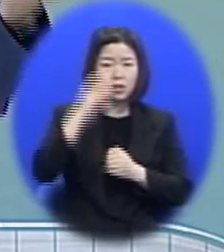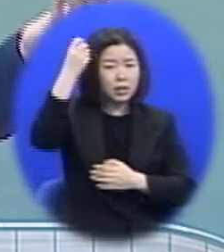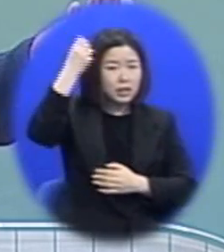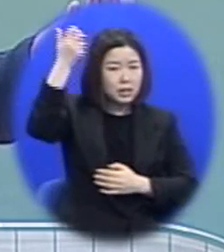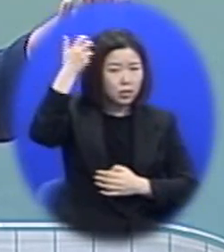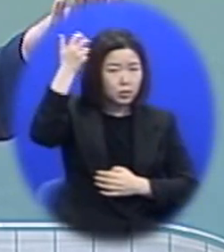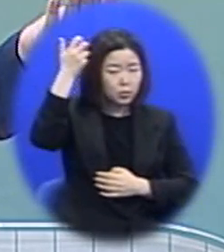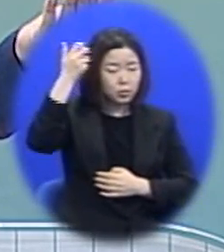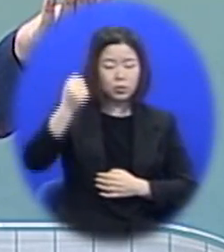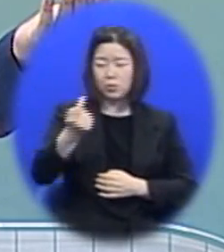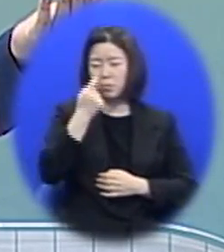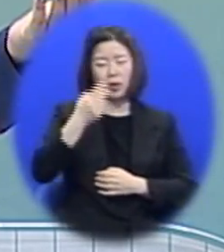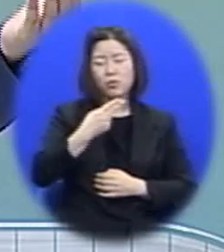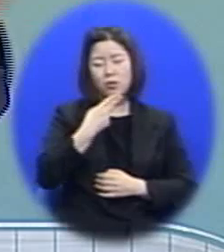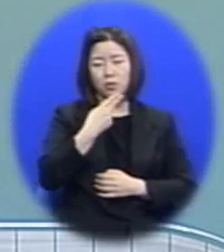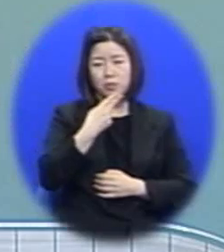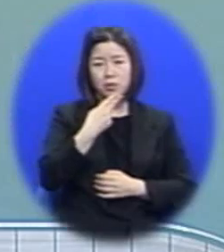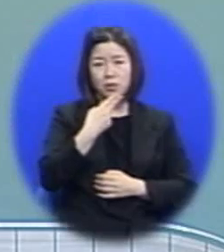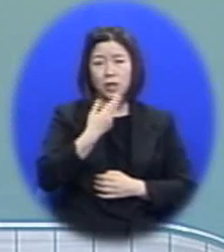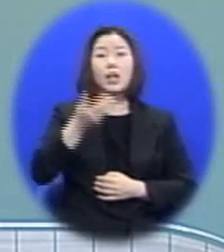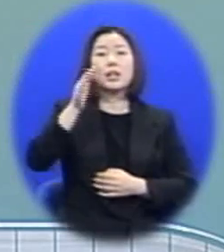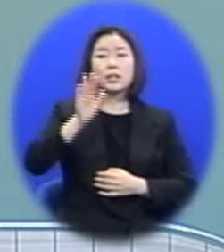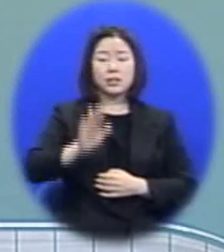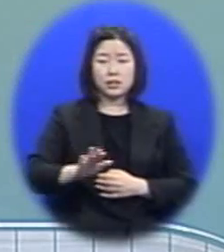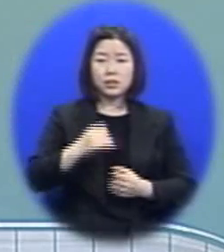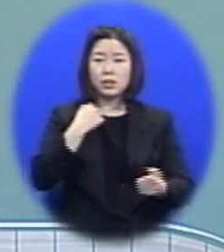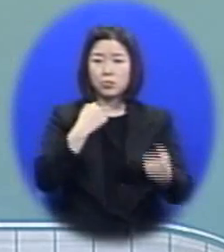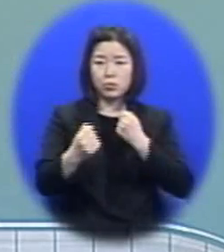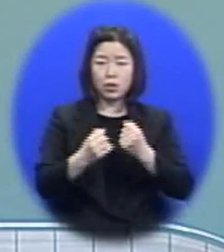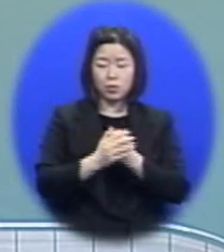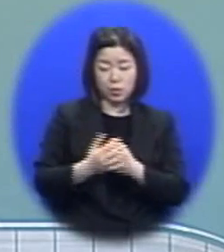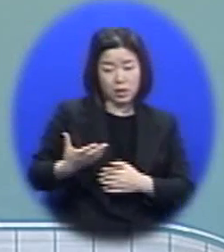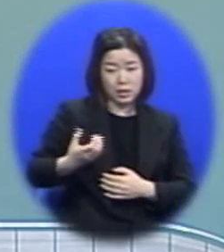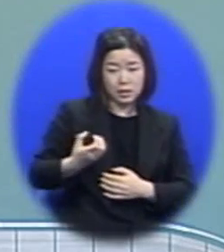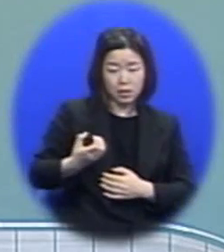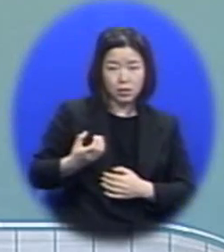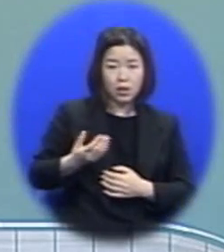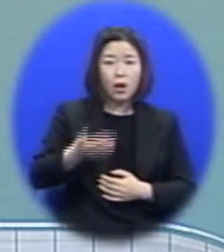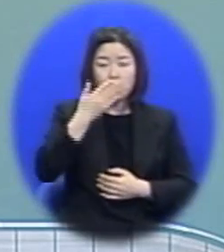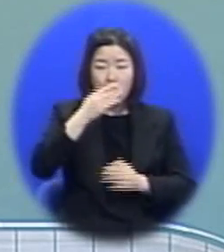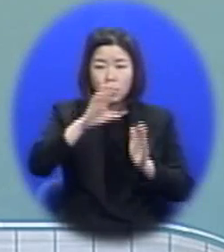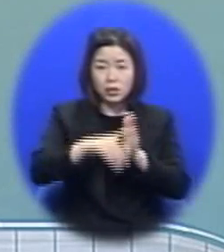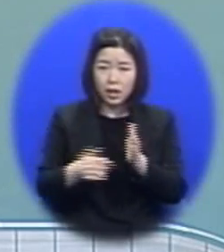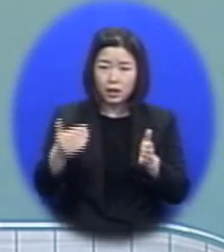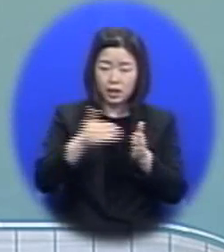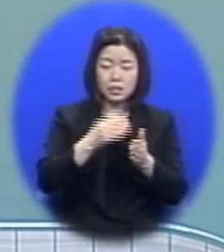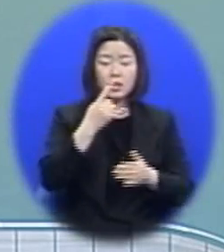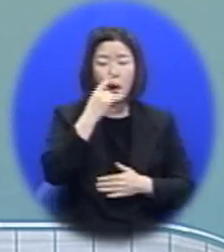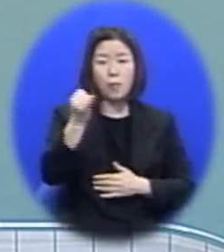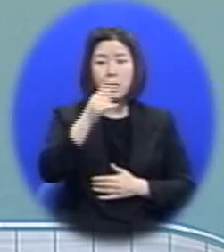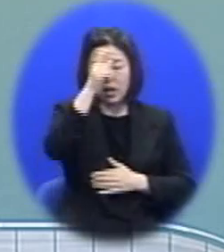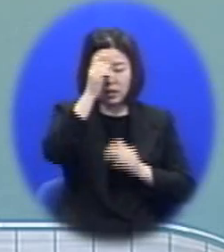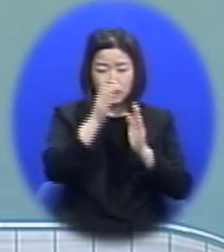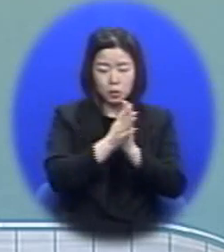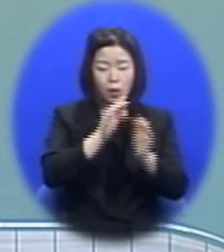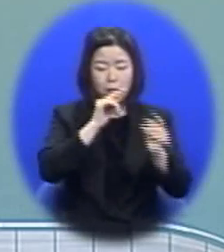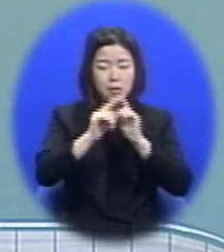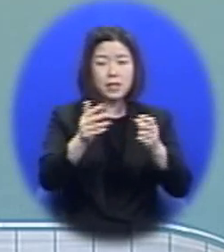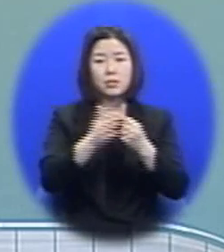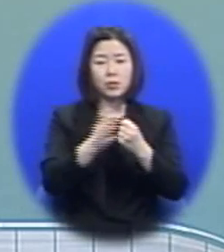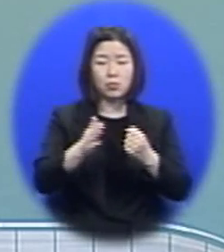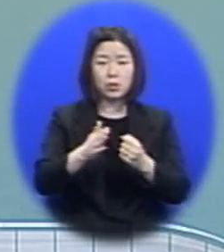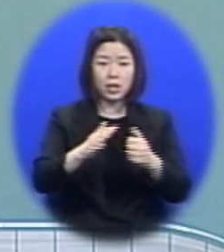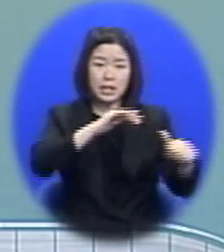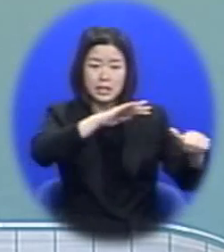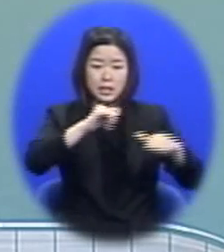배운게 없어요 그런데도 저 될 때까지 엄마의 기도와 말씀의 양육 때문에이 사무엘은 거기서